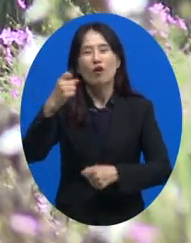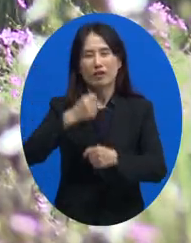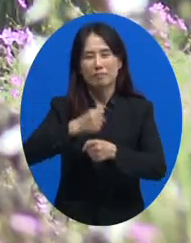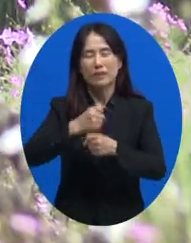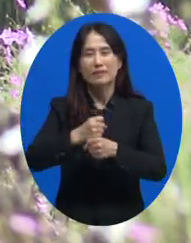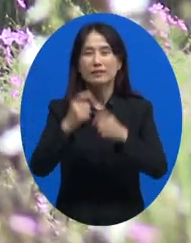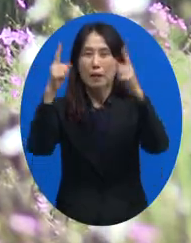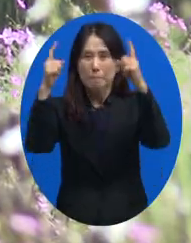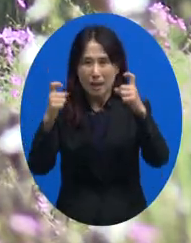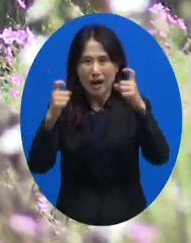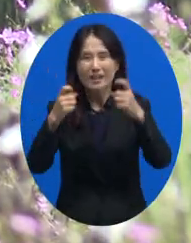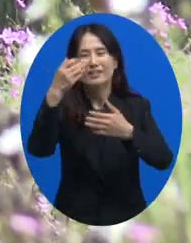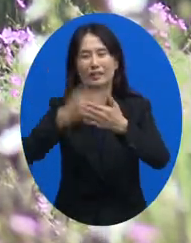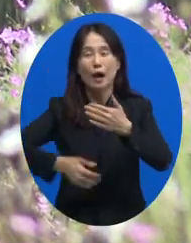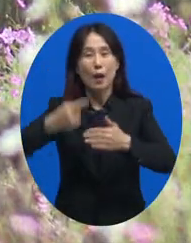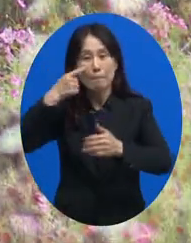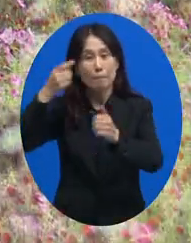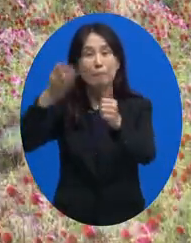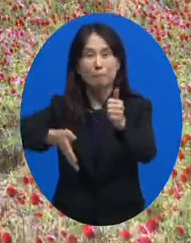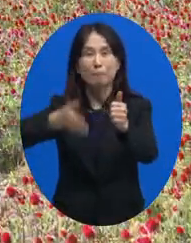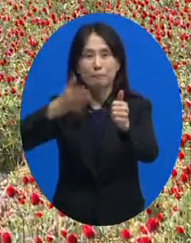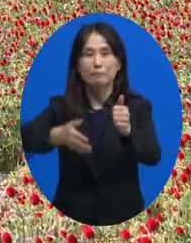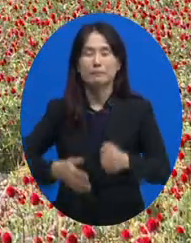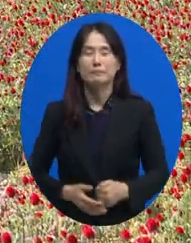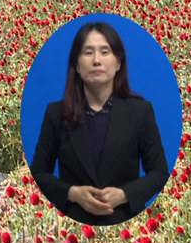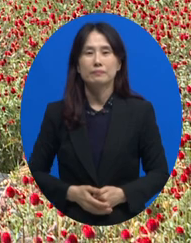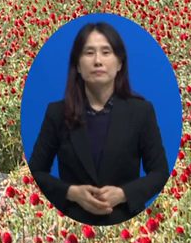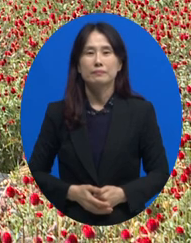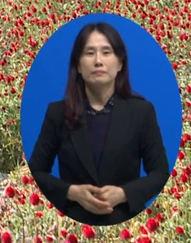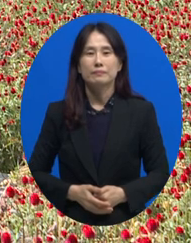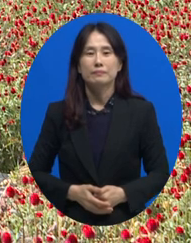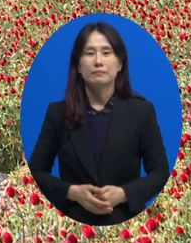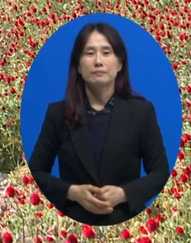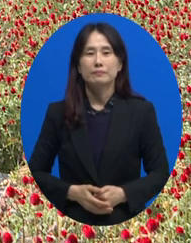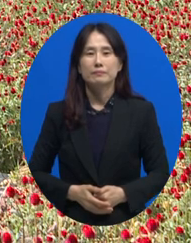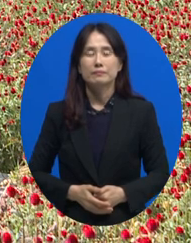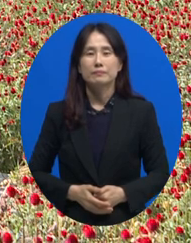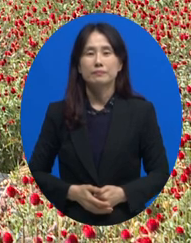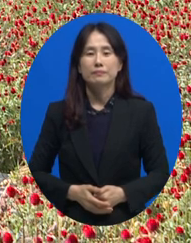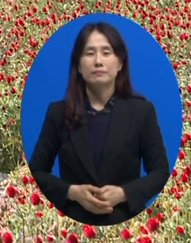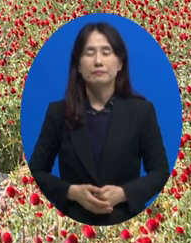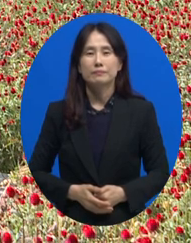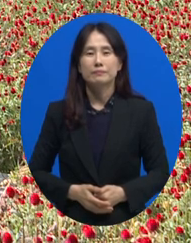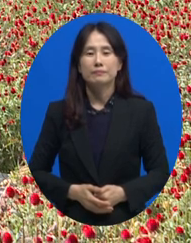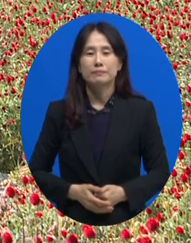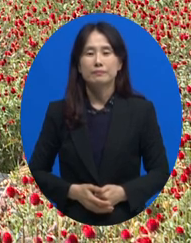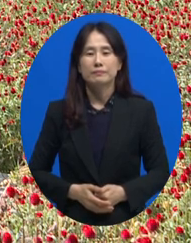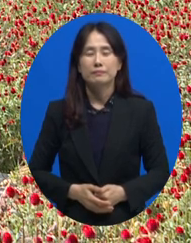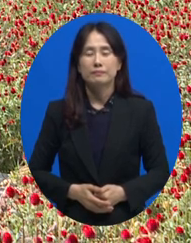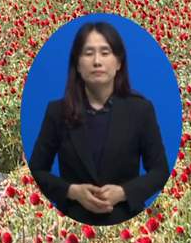담긴 인생 사진을 남길 수 있습니다. 경기 주유TV 최창순입니다.